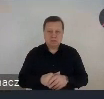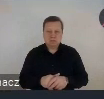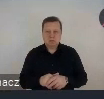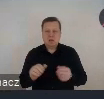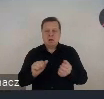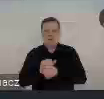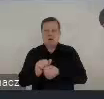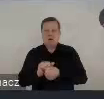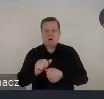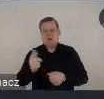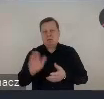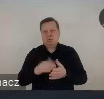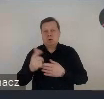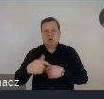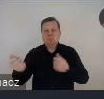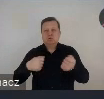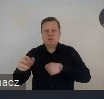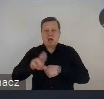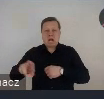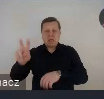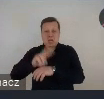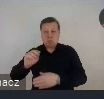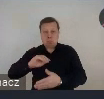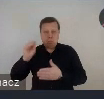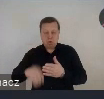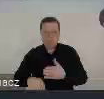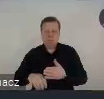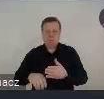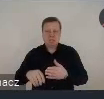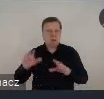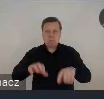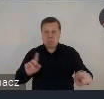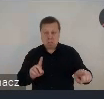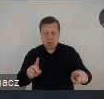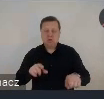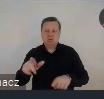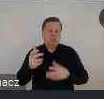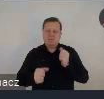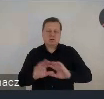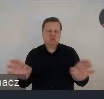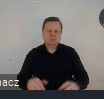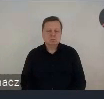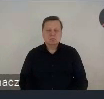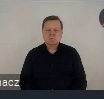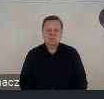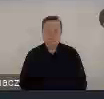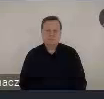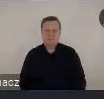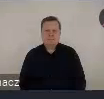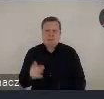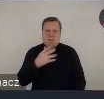umowę podpisze przewodniczący Rady Nadzorczej, a nie prezes, no to tak samo umowa jest nieważna, bo to nie jest